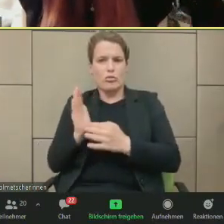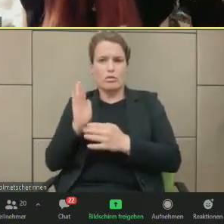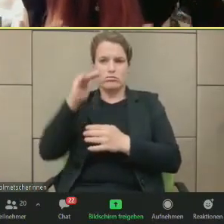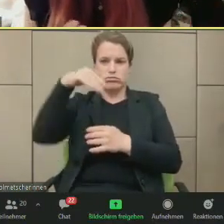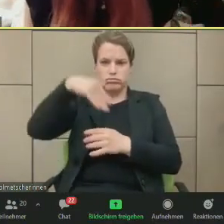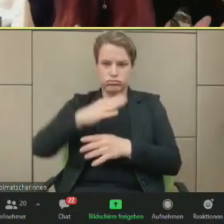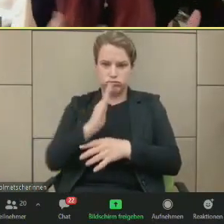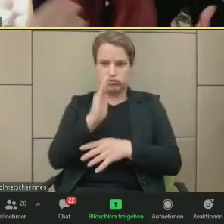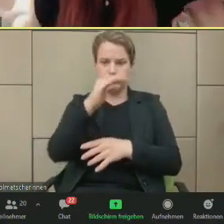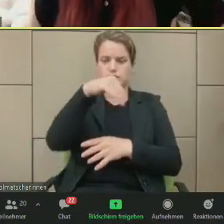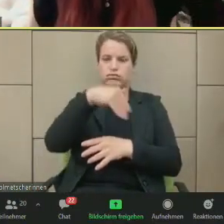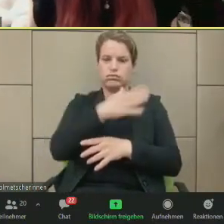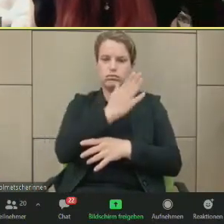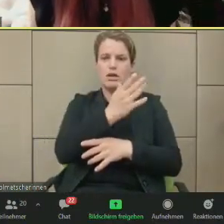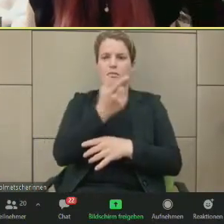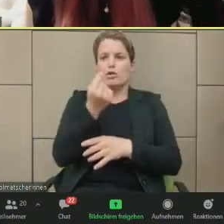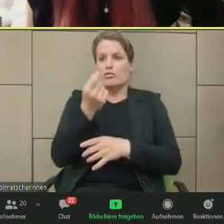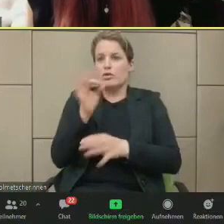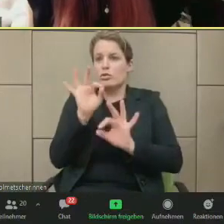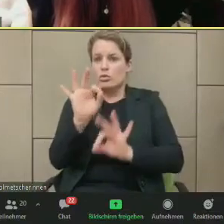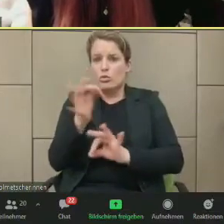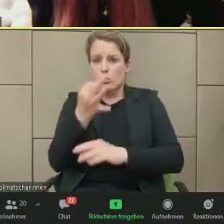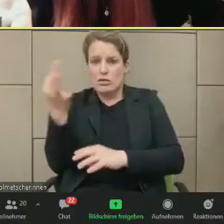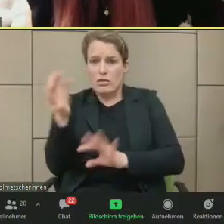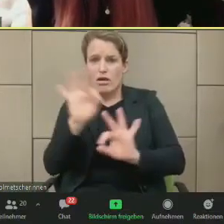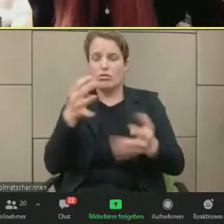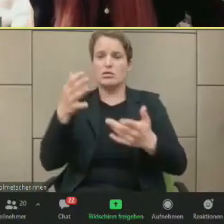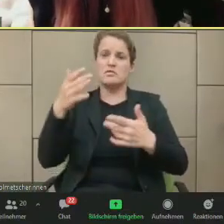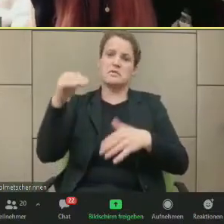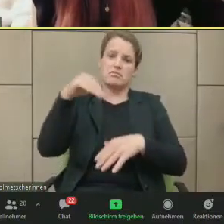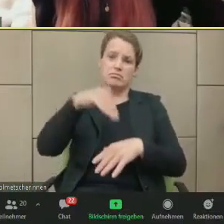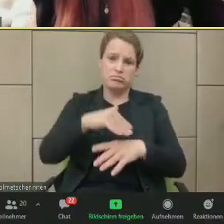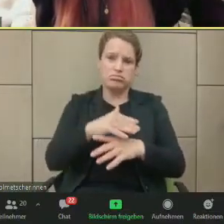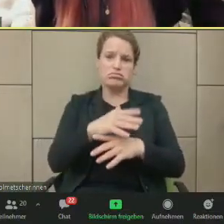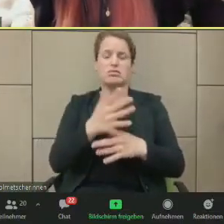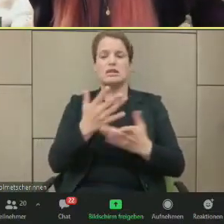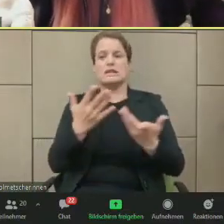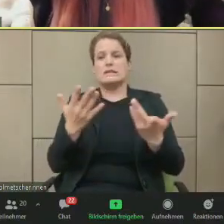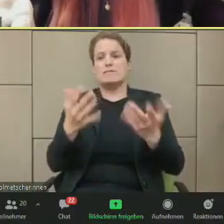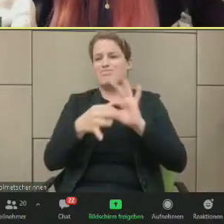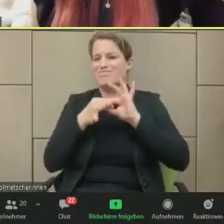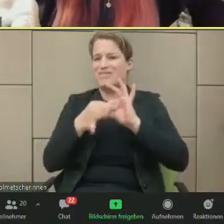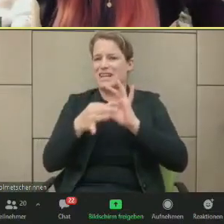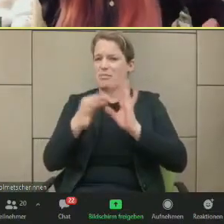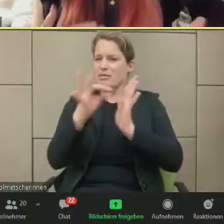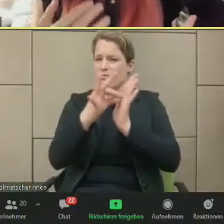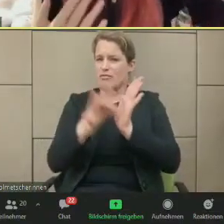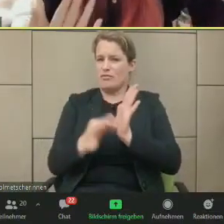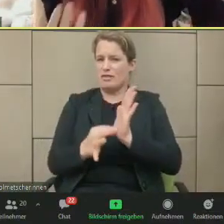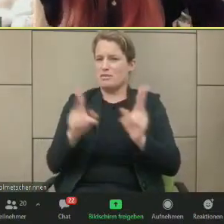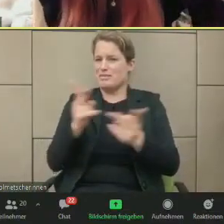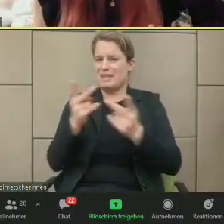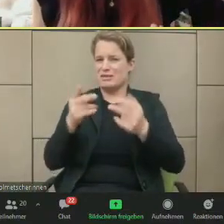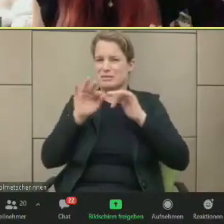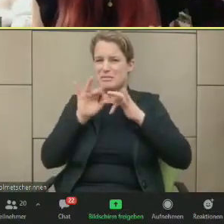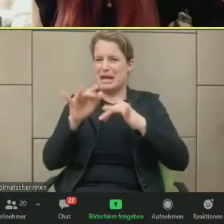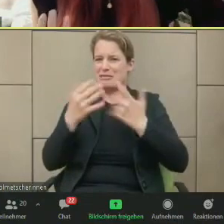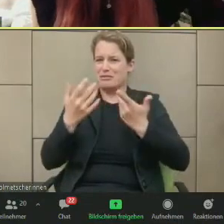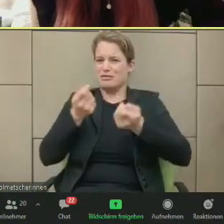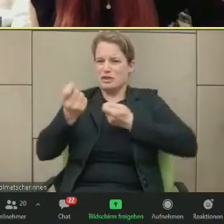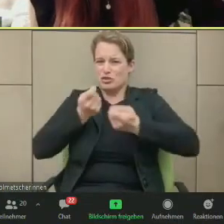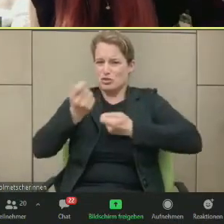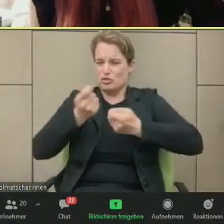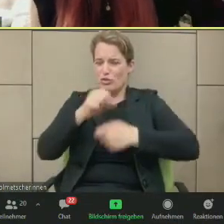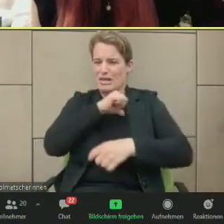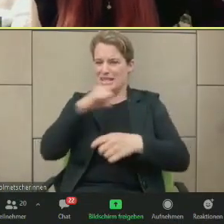schlechtere Tage und das ist von so vielen Faktoren abhängig, das kann man überhaupt nicht beeinflussen. Das heißt, dieses, wie gehe ich mit meiner